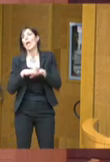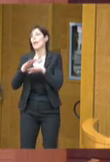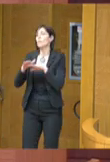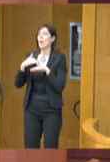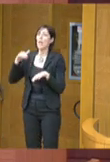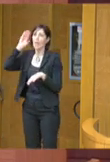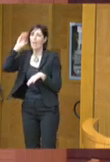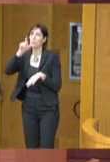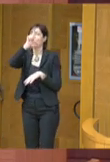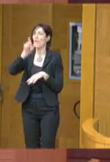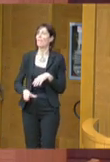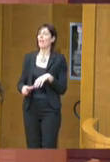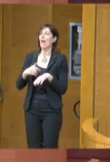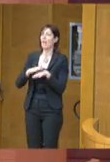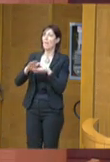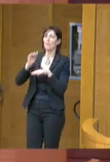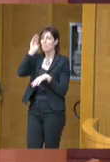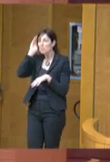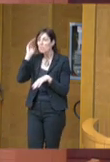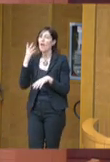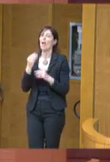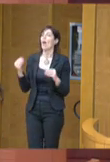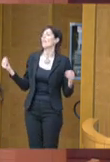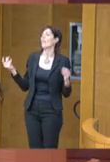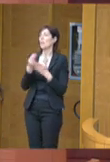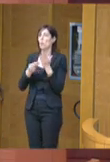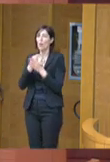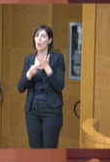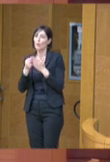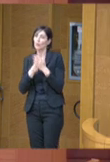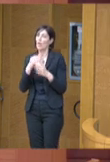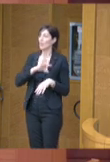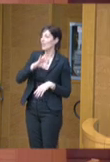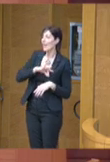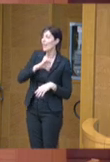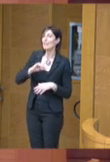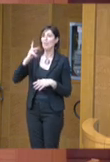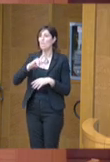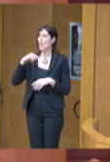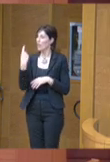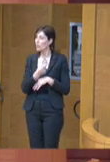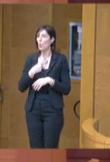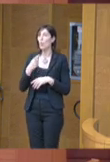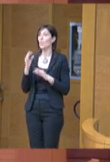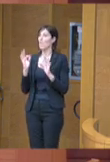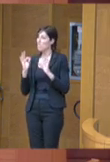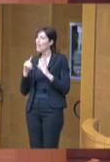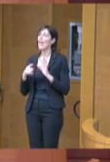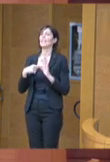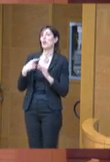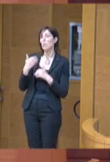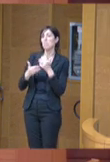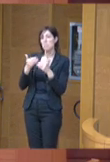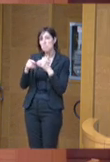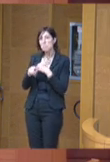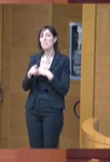Italia e tante prospettive interessanti, tutte vere, fresche, si sentiva, e sicuramente generative. Lascerei